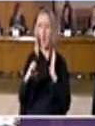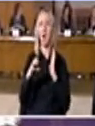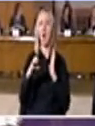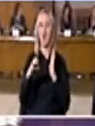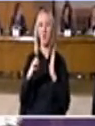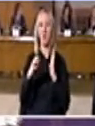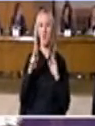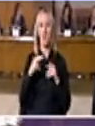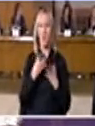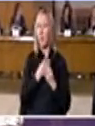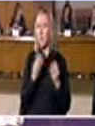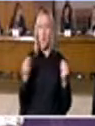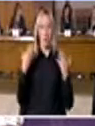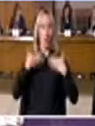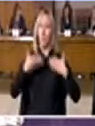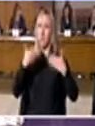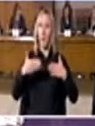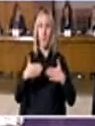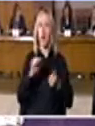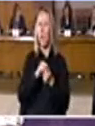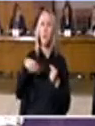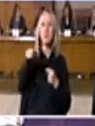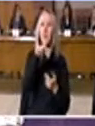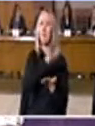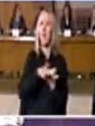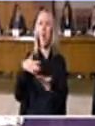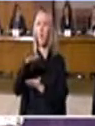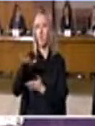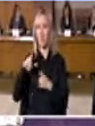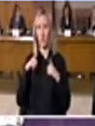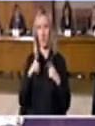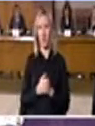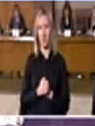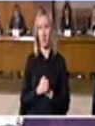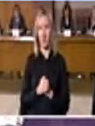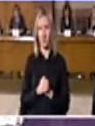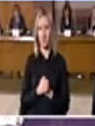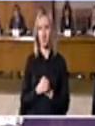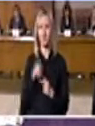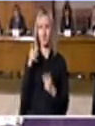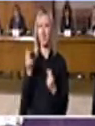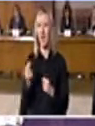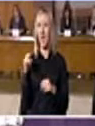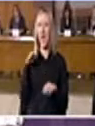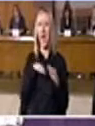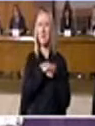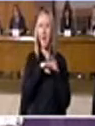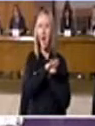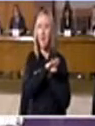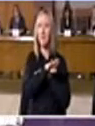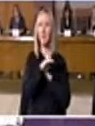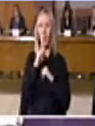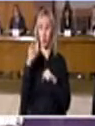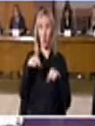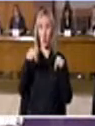sa nepremostivim preprekama u skoro svim segmentima života. Nevoljnici, azilanti koji su ovde došli